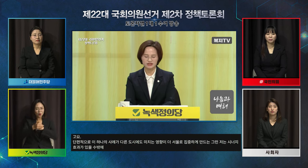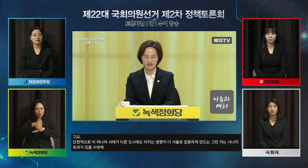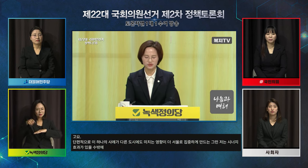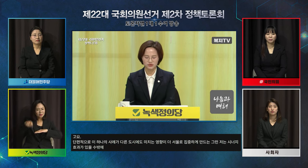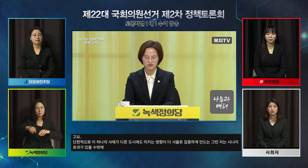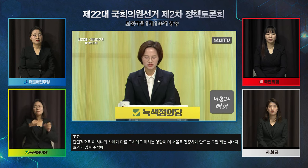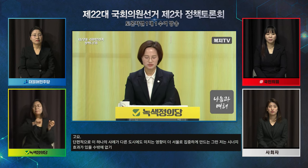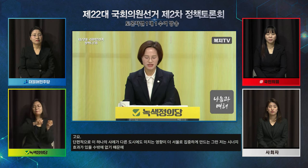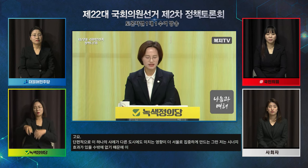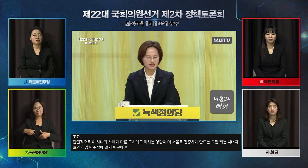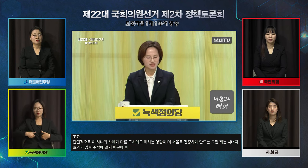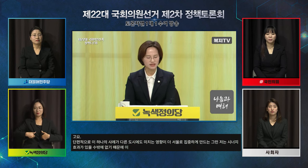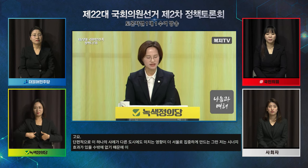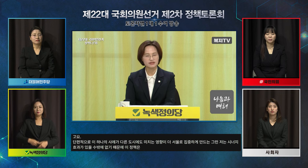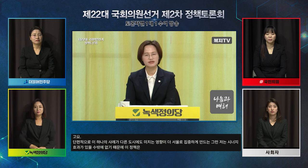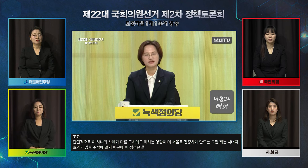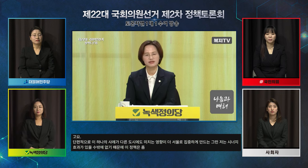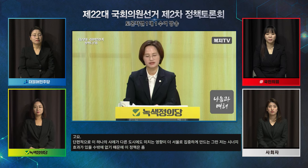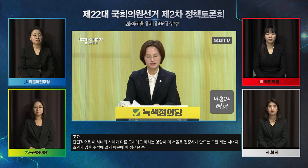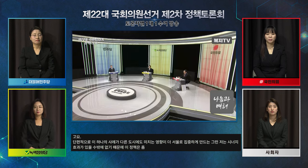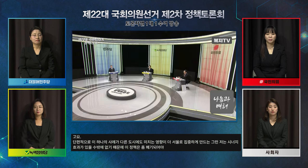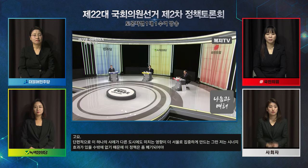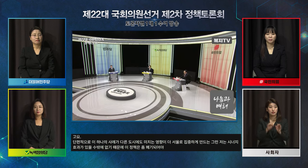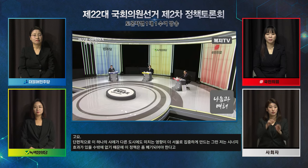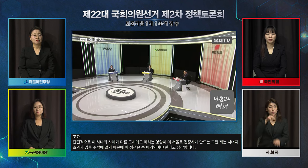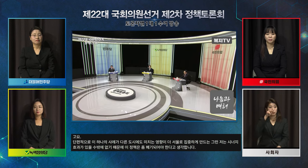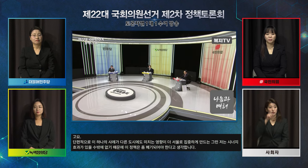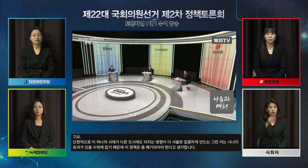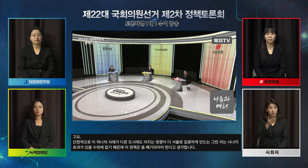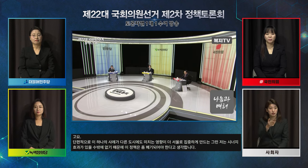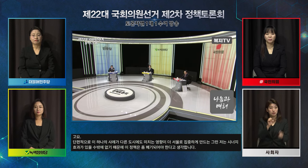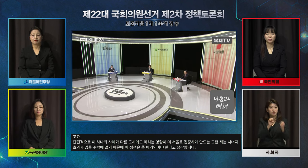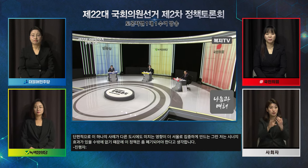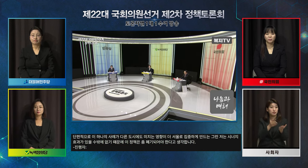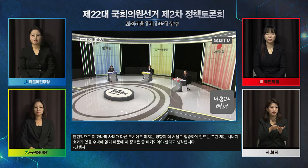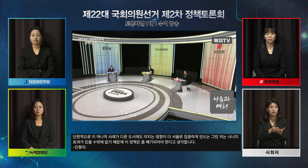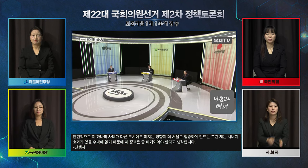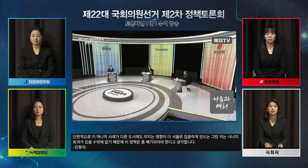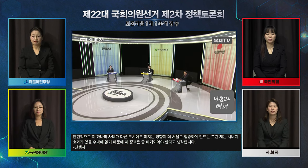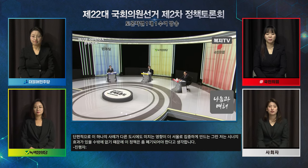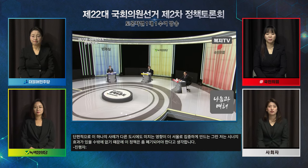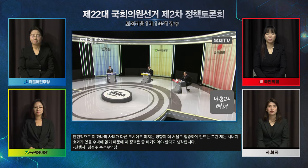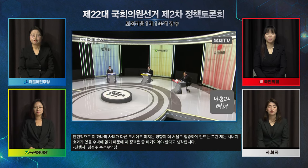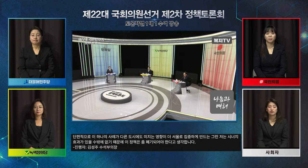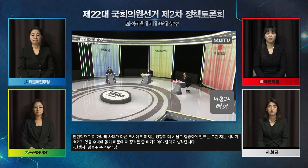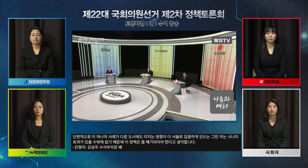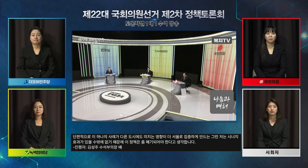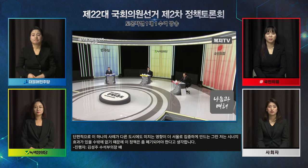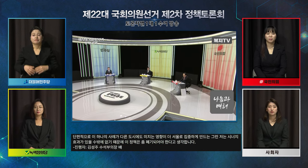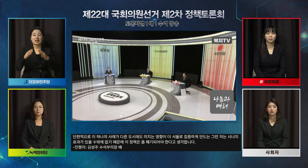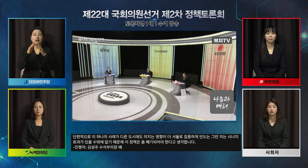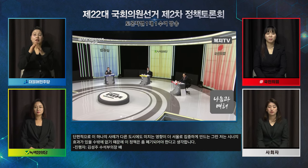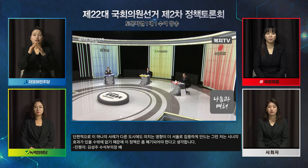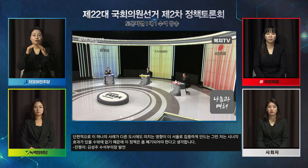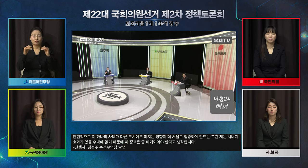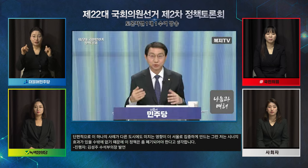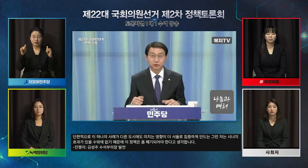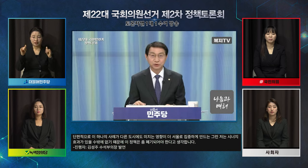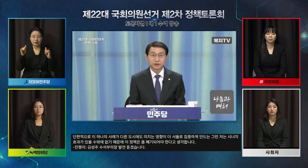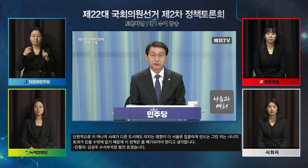폐기돼야 된다고 생각을 합니다. 김성주 수석 부의장 발언 듣겠습니다. 저희는 많은 국민들의